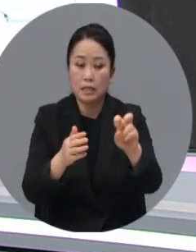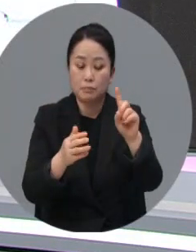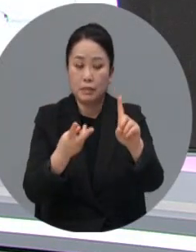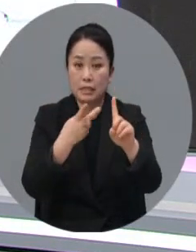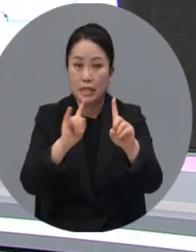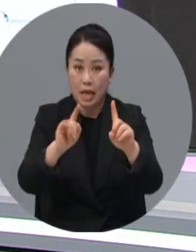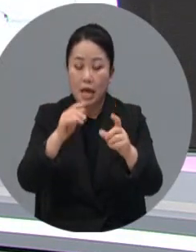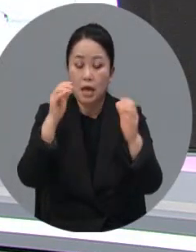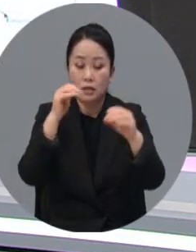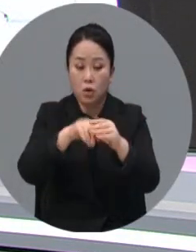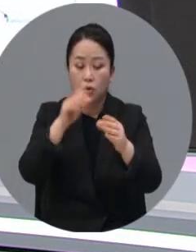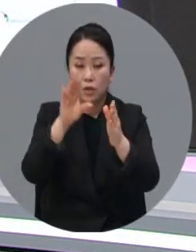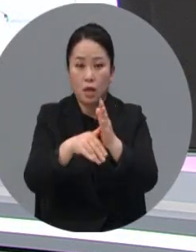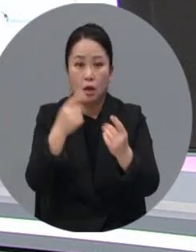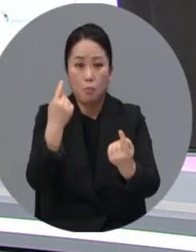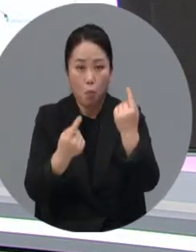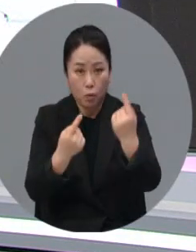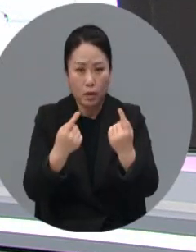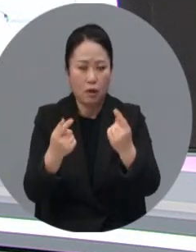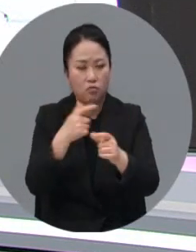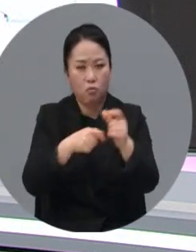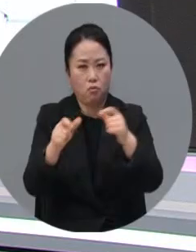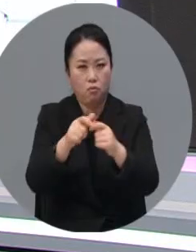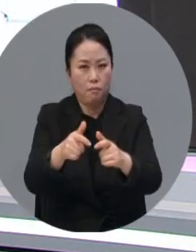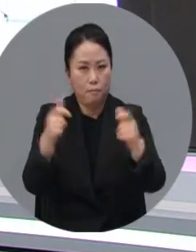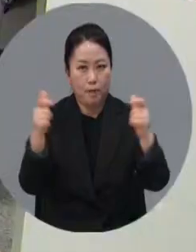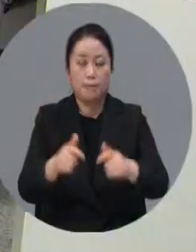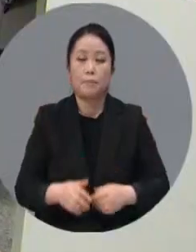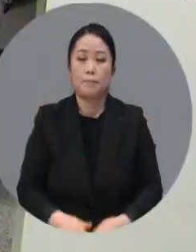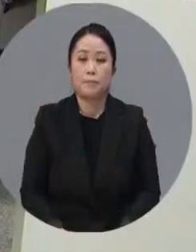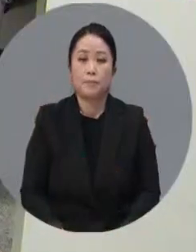3.4%포인트 높았습니다. 정진영 기자의 보도입니다.